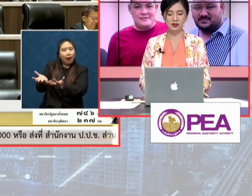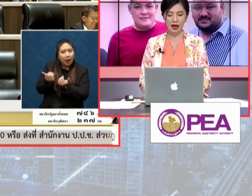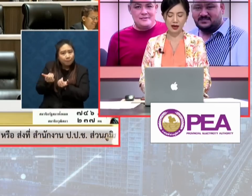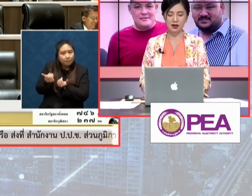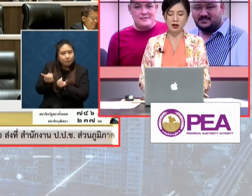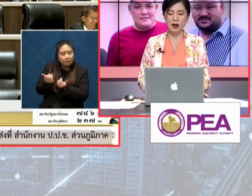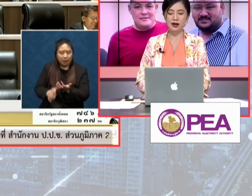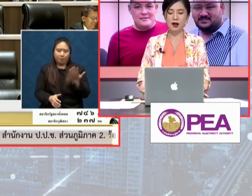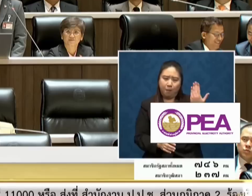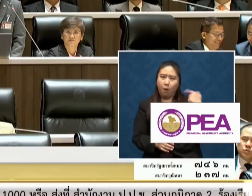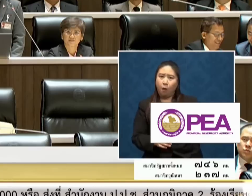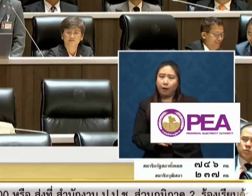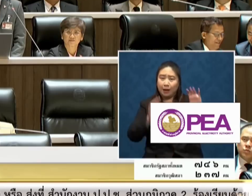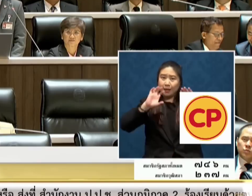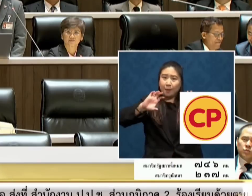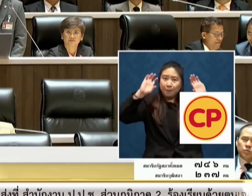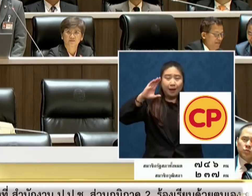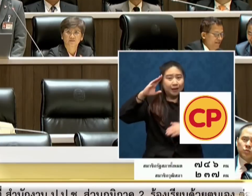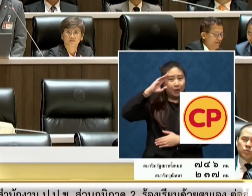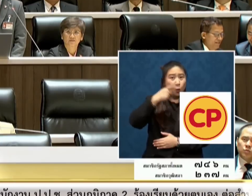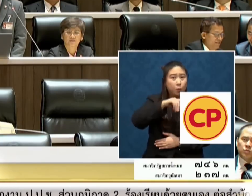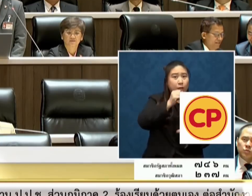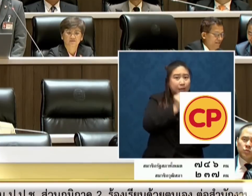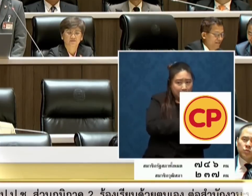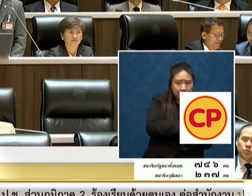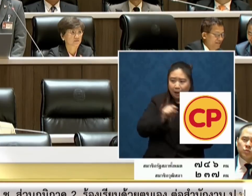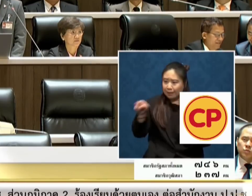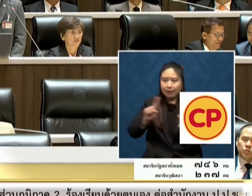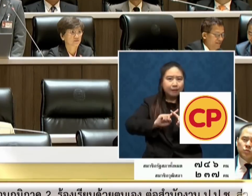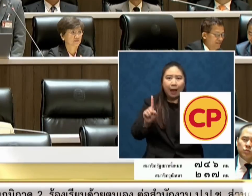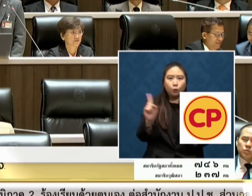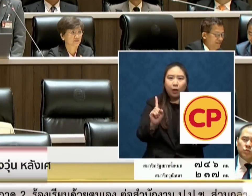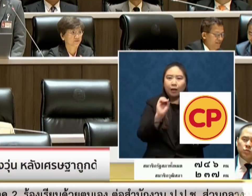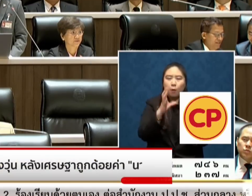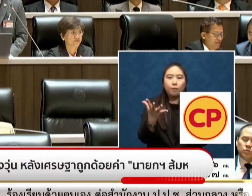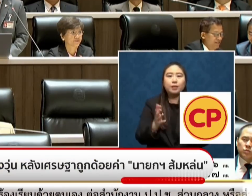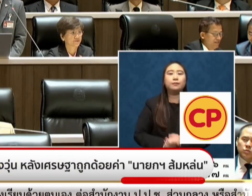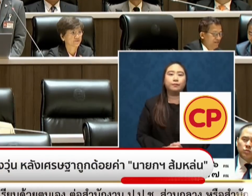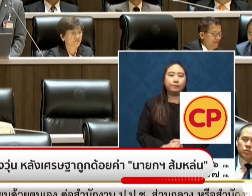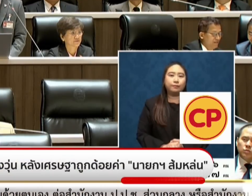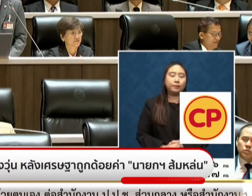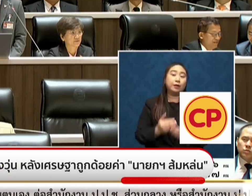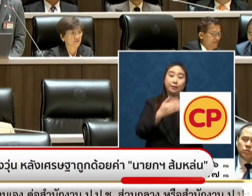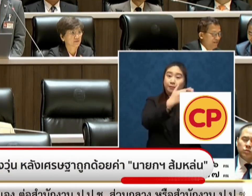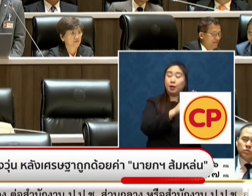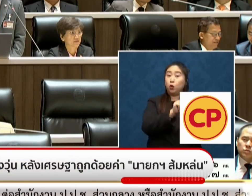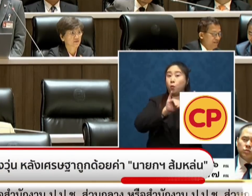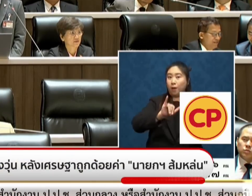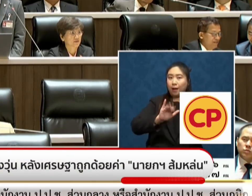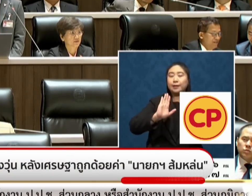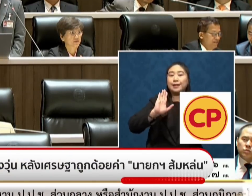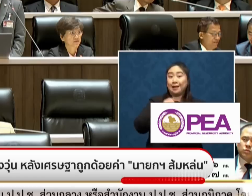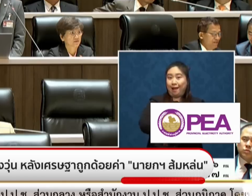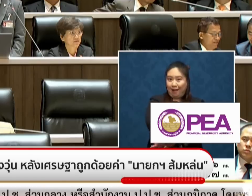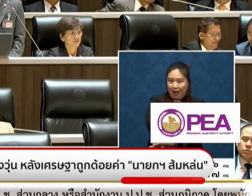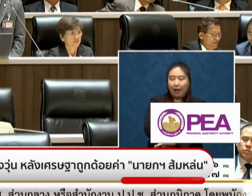นะคะจากพรรคก้าวไกลอภิปรายว่าอะไรหากดูนโยบายเรื่องของแรงงานแล้วก็รัฐบาลเหมือนเป็นส่วนที่ถูก